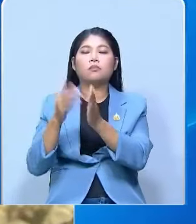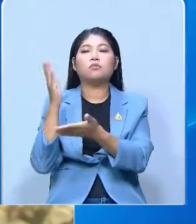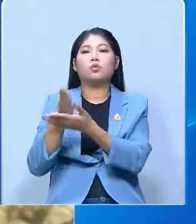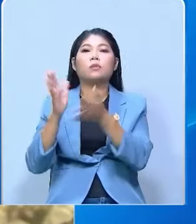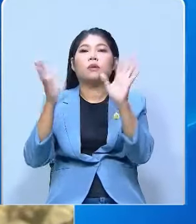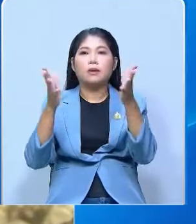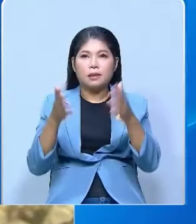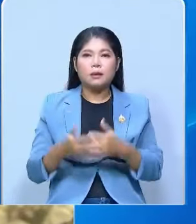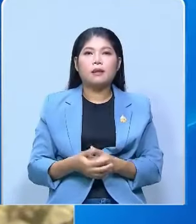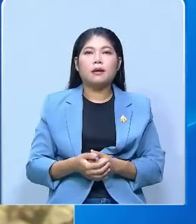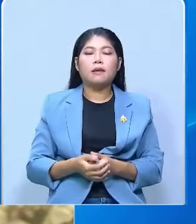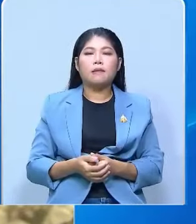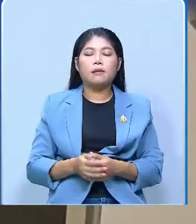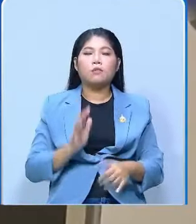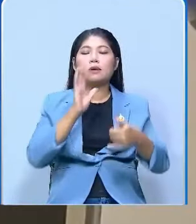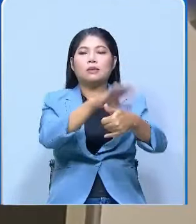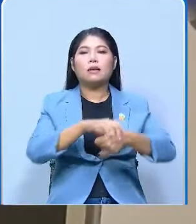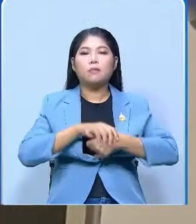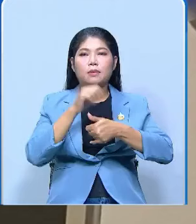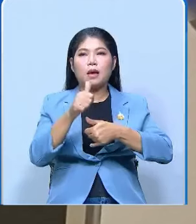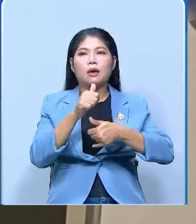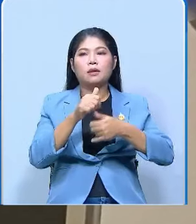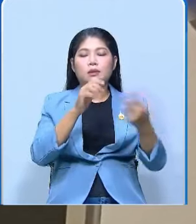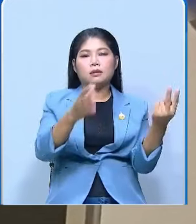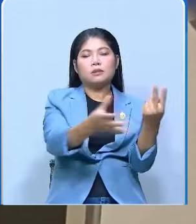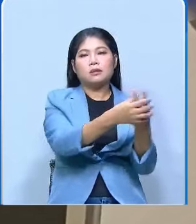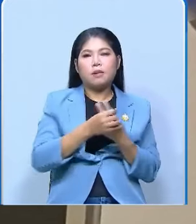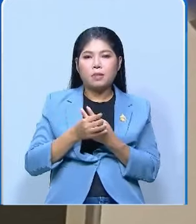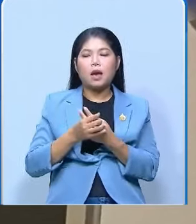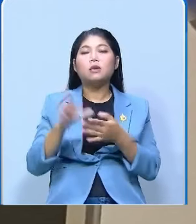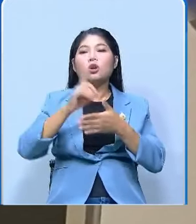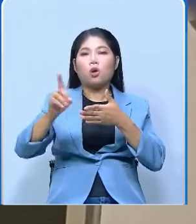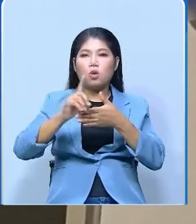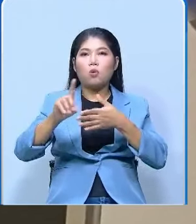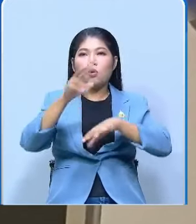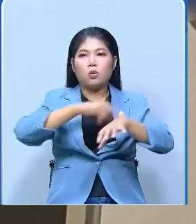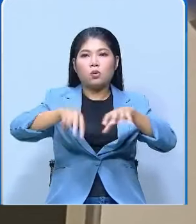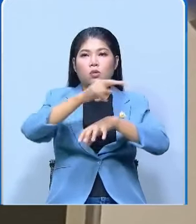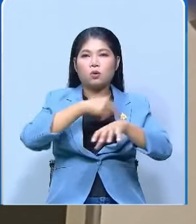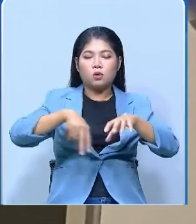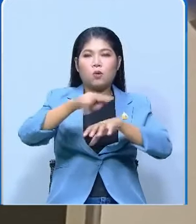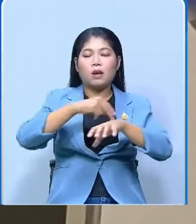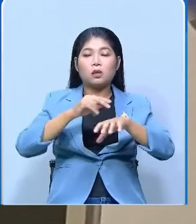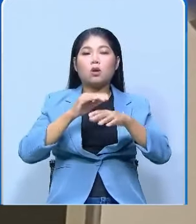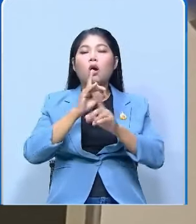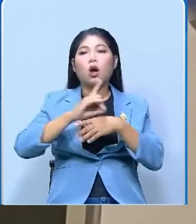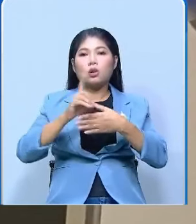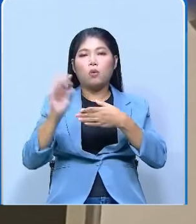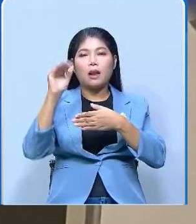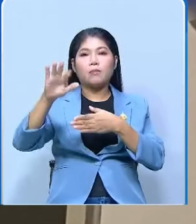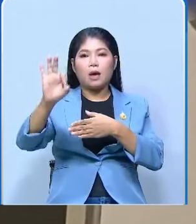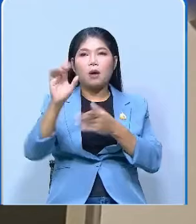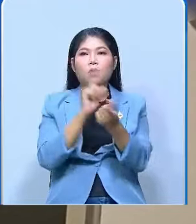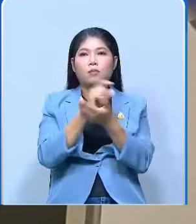ะ ใช่ไหมครับ ใช่ หลังจับกุมได้ครับตำรวจก็พาตัวทั้งหมดไปขยายผลตรวจค้นที่คอนโดครับที่พระรามย่านพระราม9ยังเจอยาเสพ